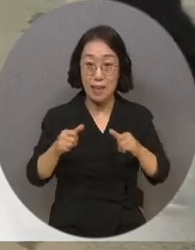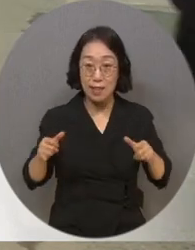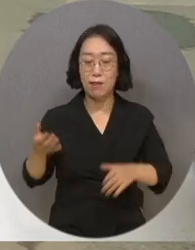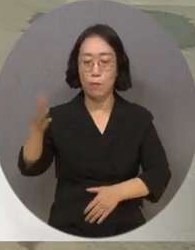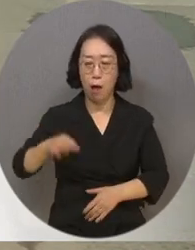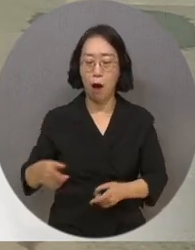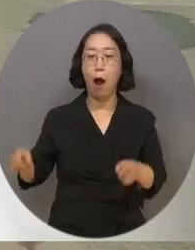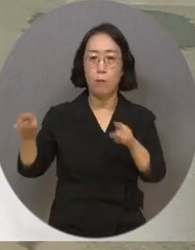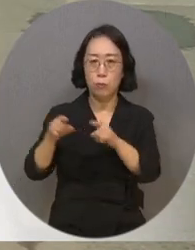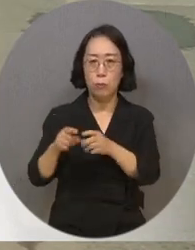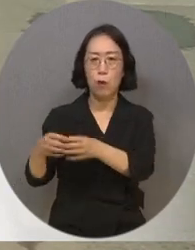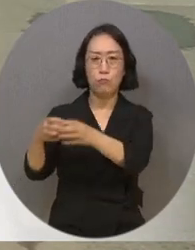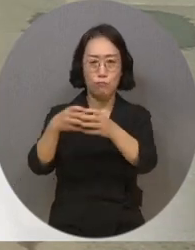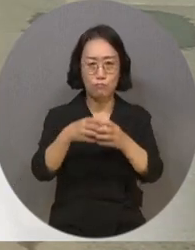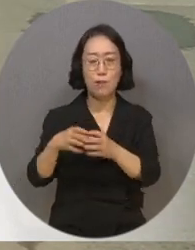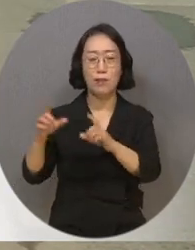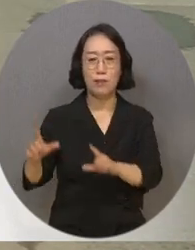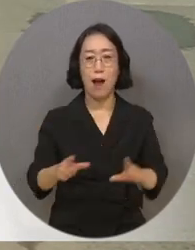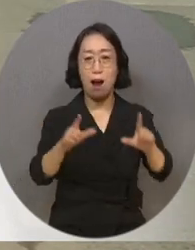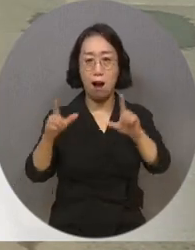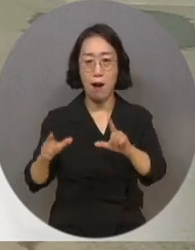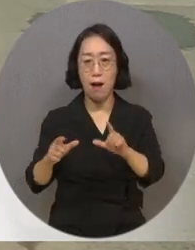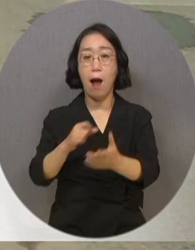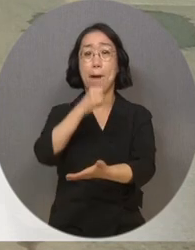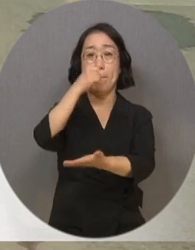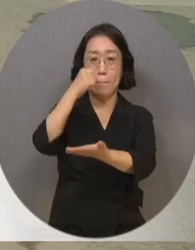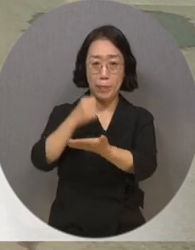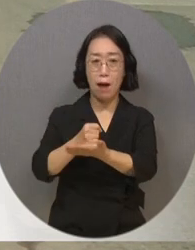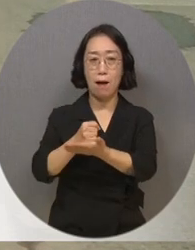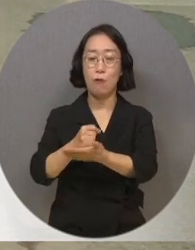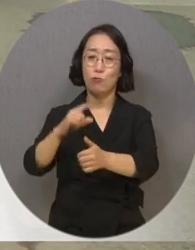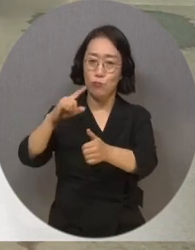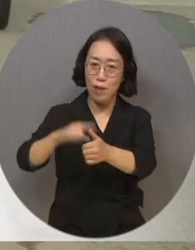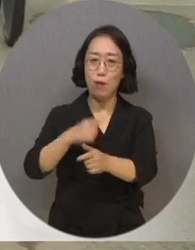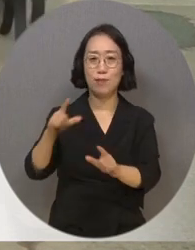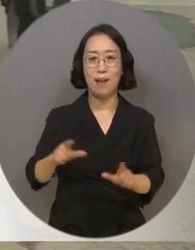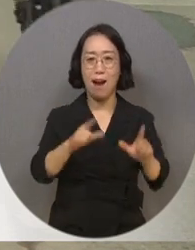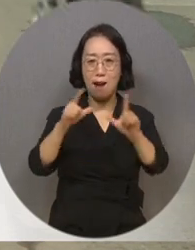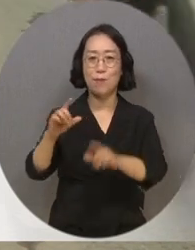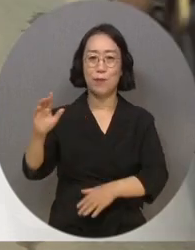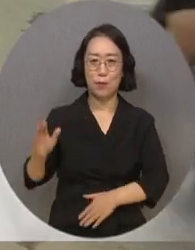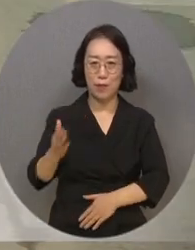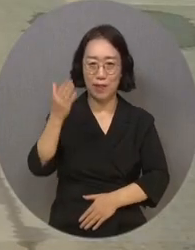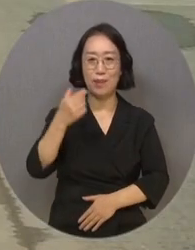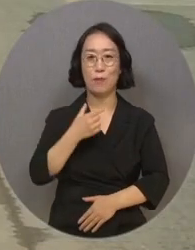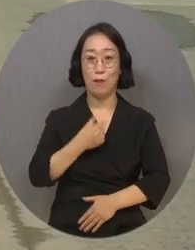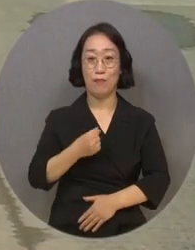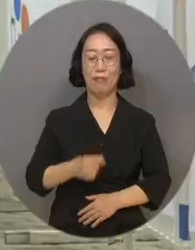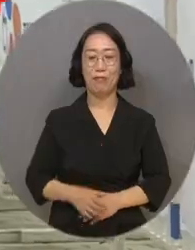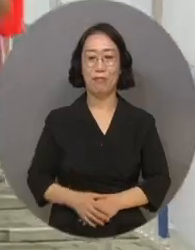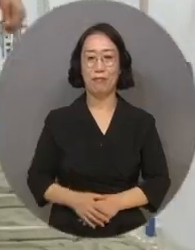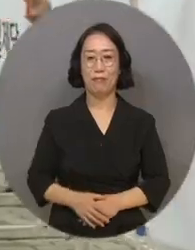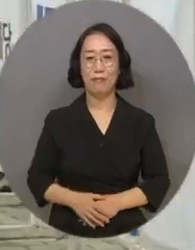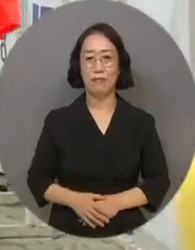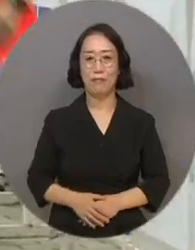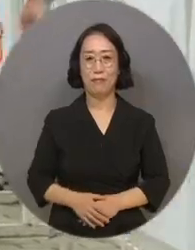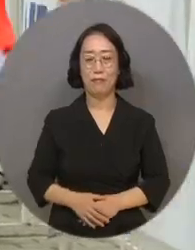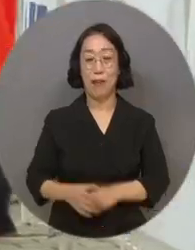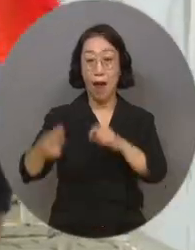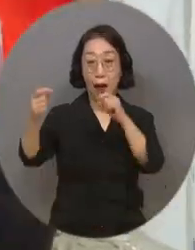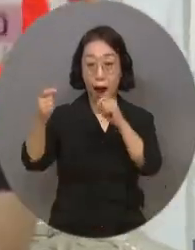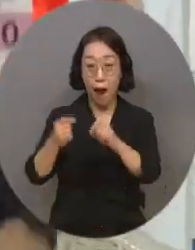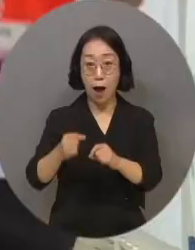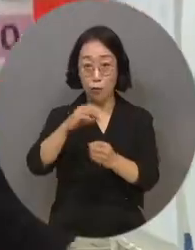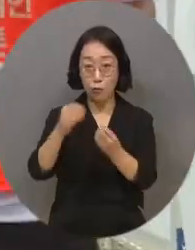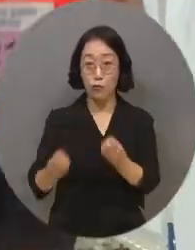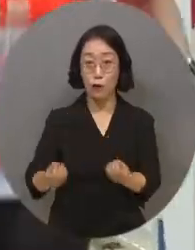우리와 함께 어울려지는 삶이 되게 당연하고 자연스러운 삶으로 나아갔으면 좋겠다고 생각이 들어요. 곧 다가올